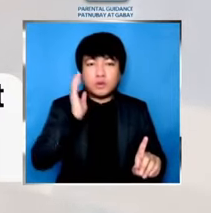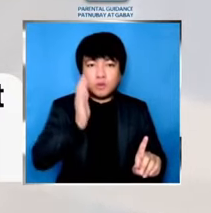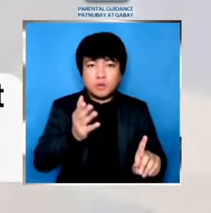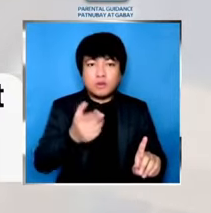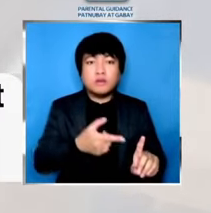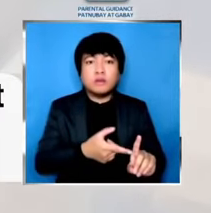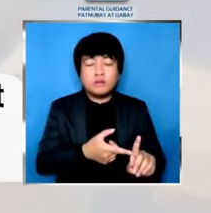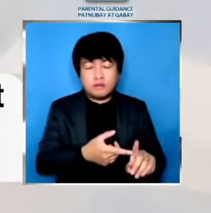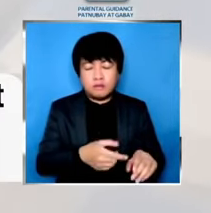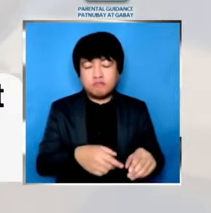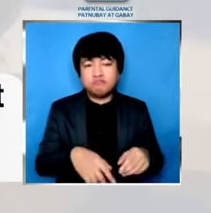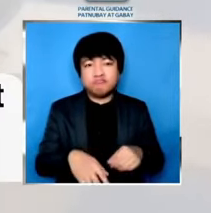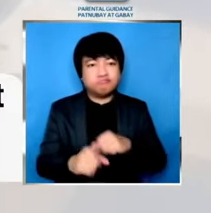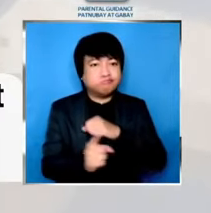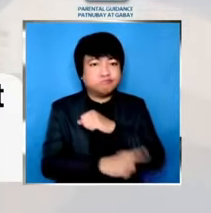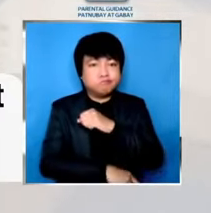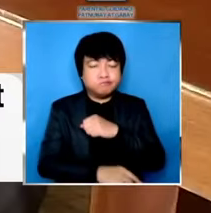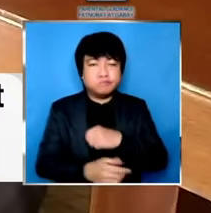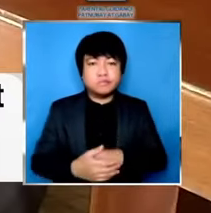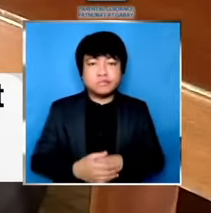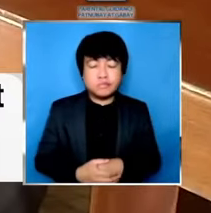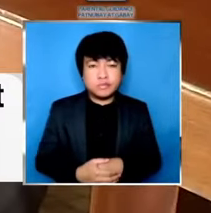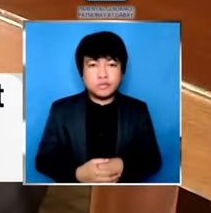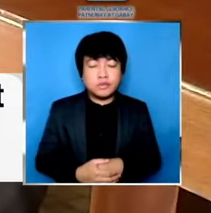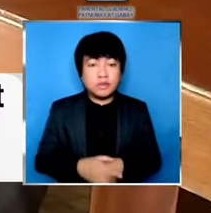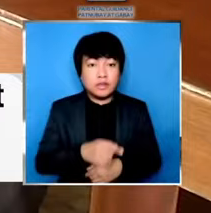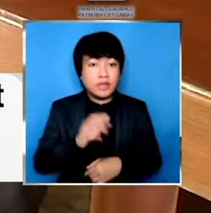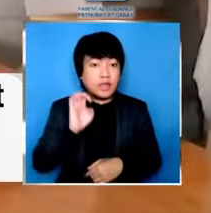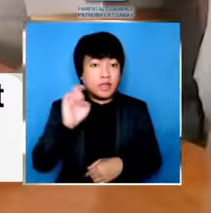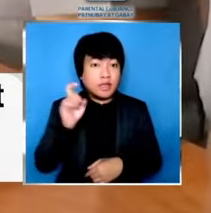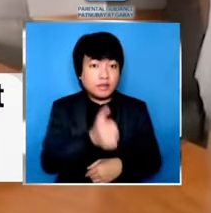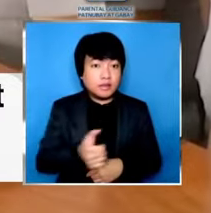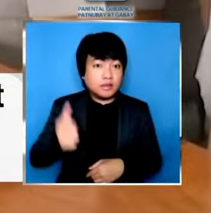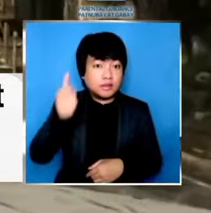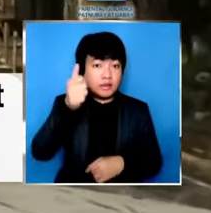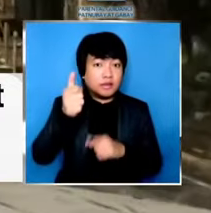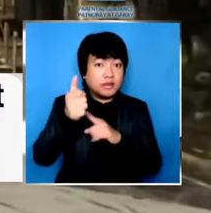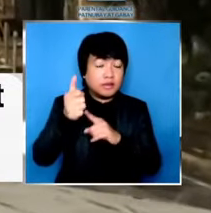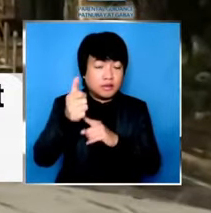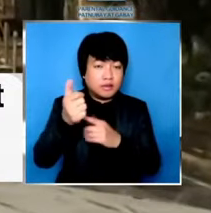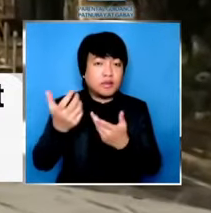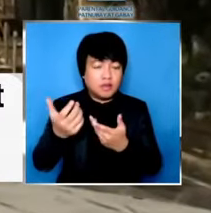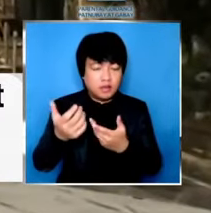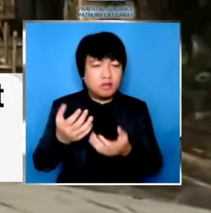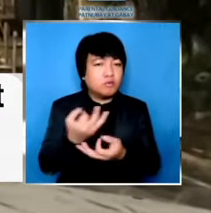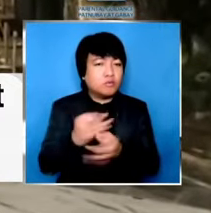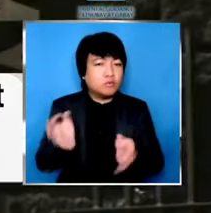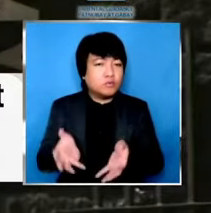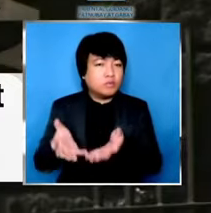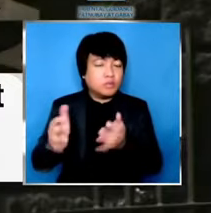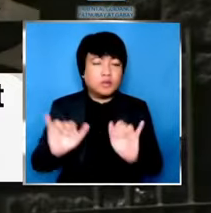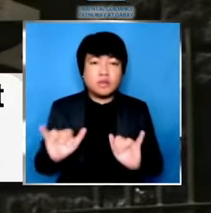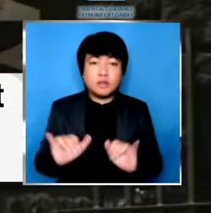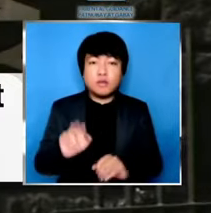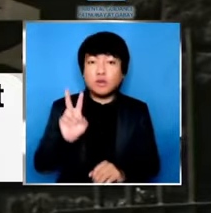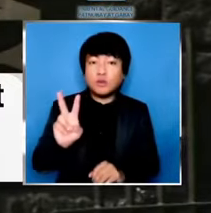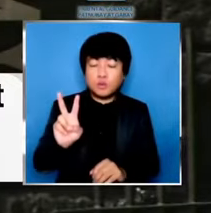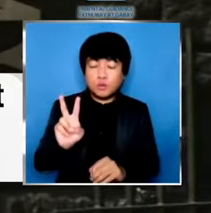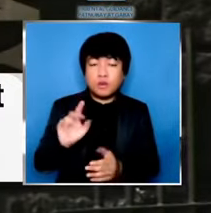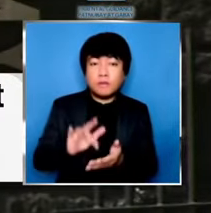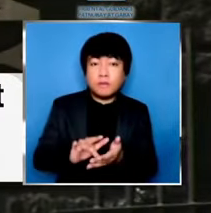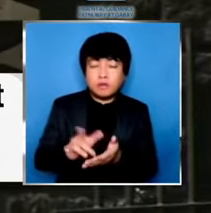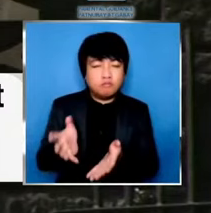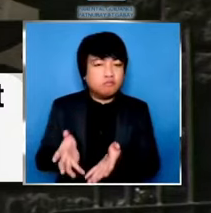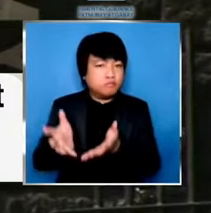temporal. Pinawalang sala naman ng korte ang dating pinuno ng PMA Station Hospital at dalawa pang medical officer sa kasong reckless imprudence resulting